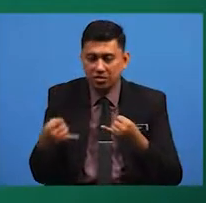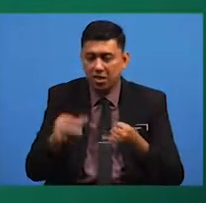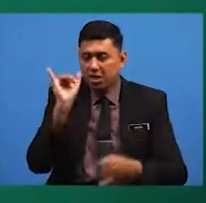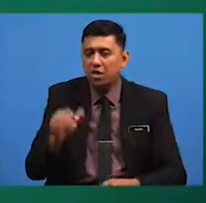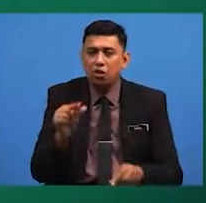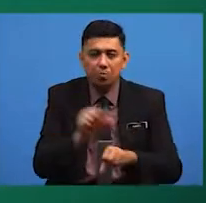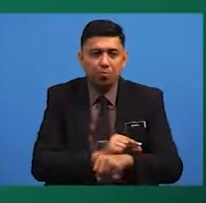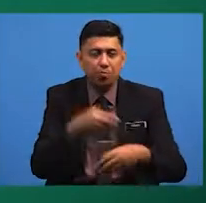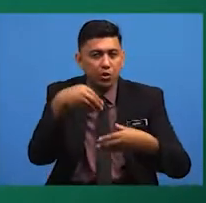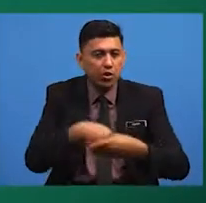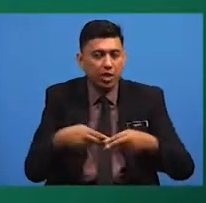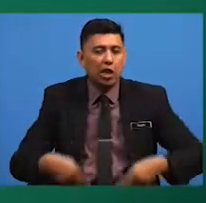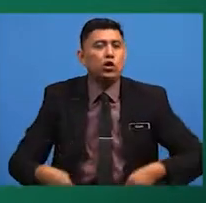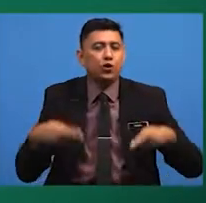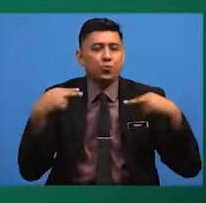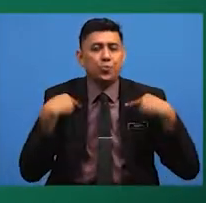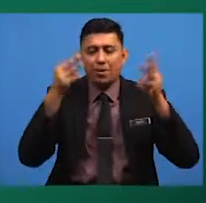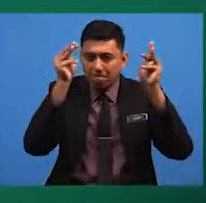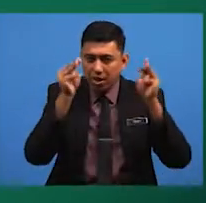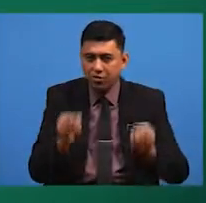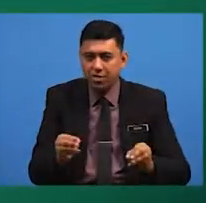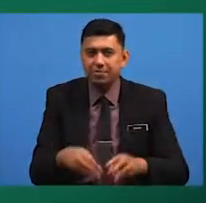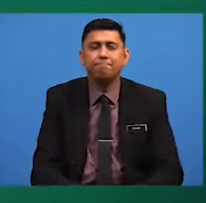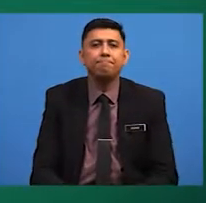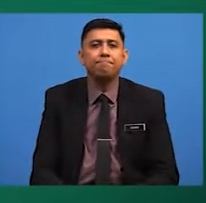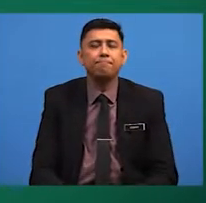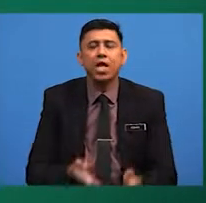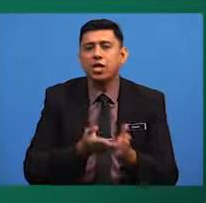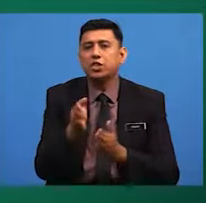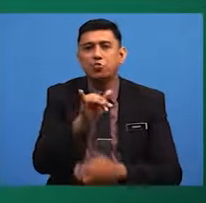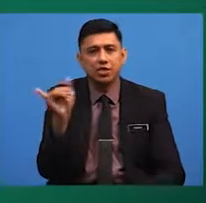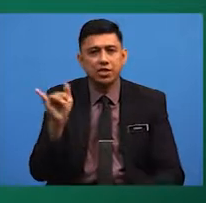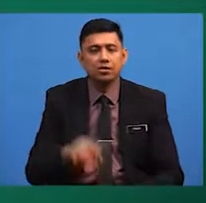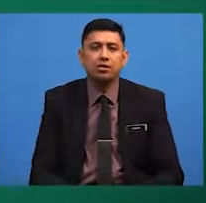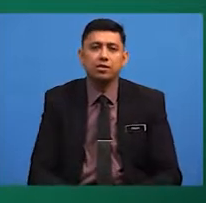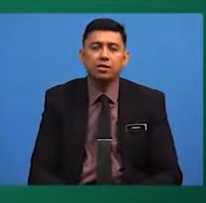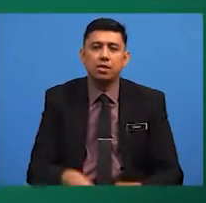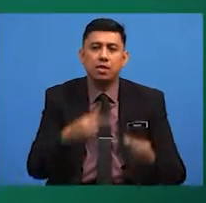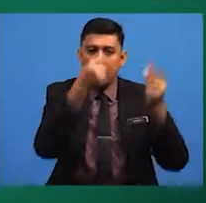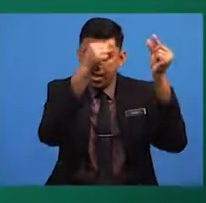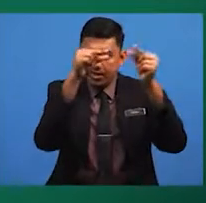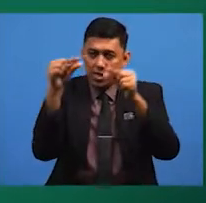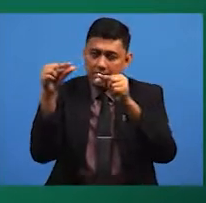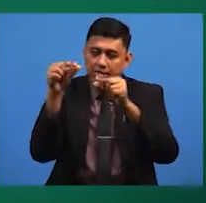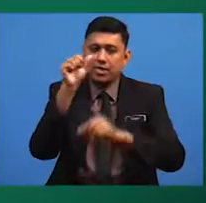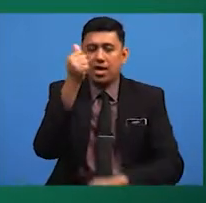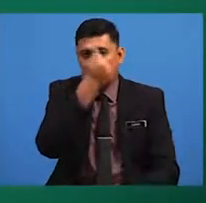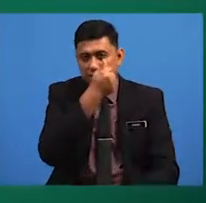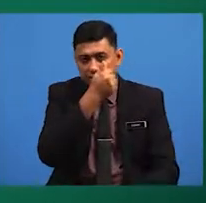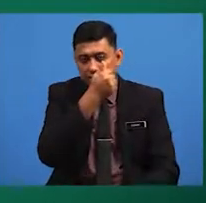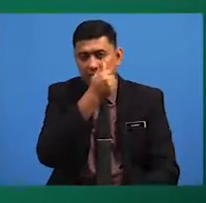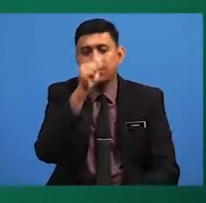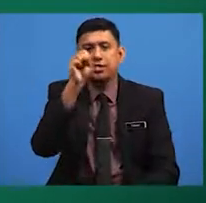digunakan dalam kehidupan manusia Hai seterusnya guess asli merupakan